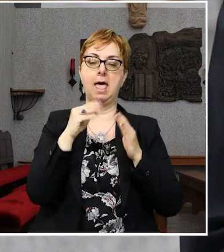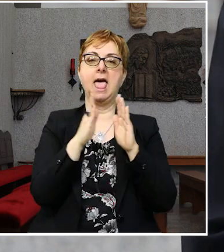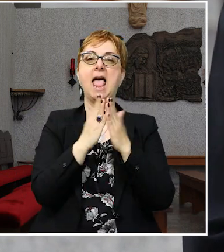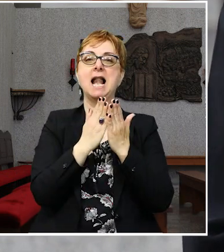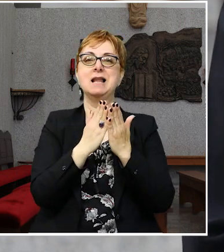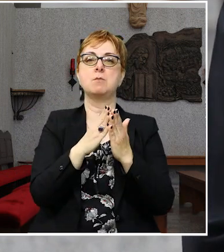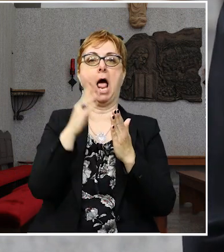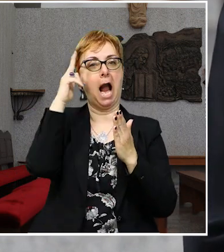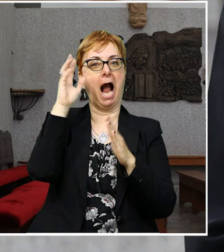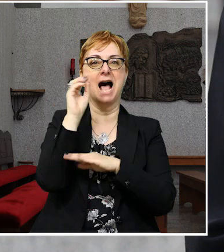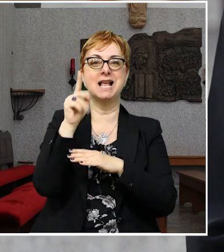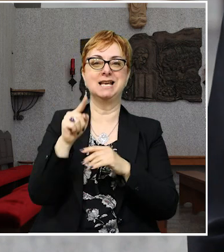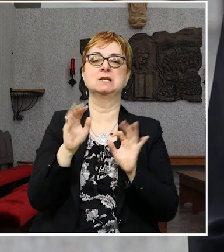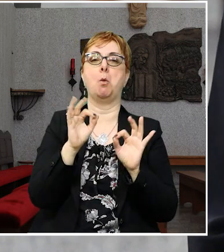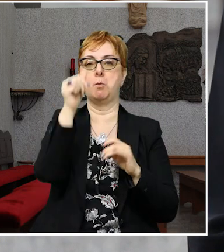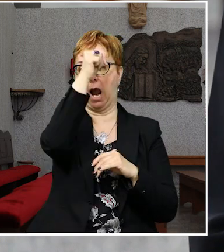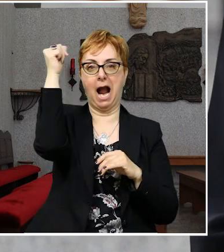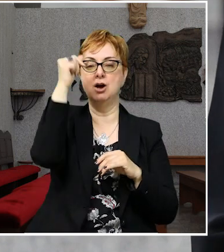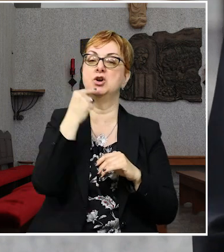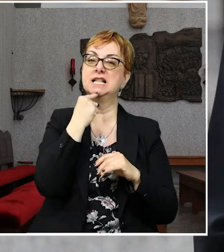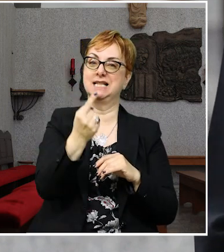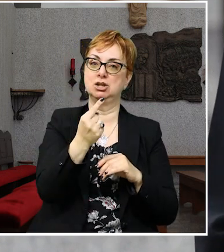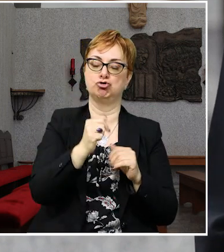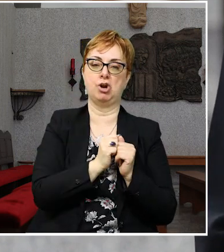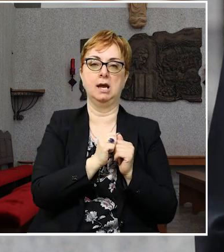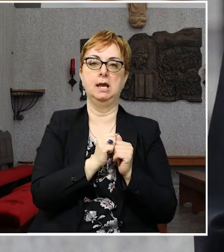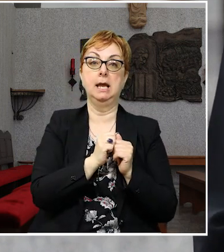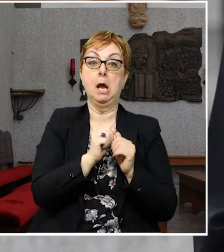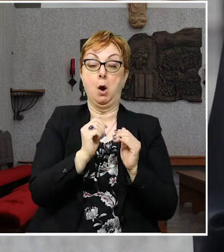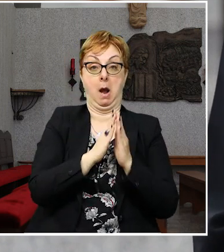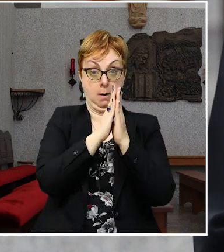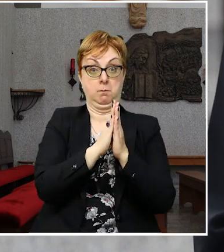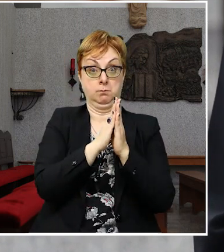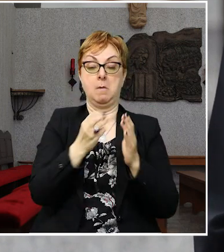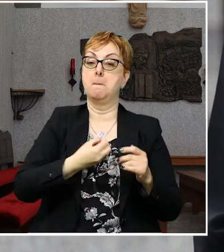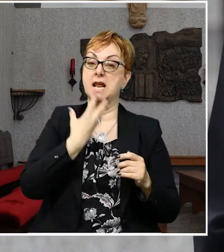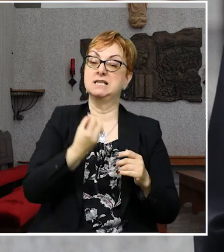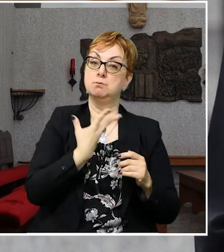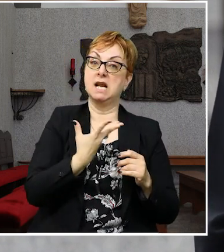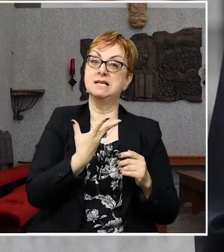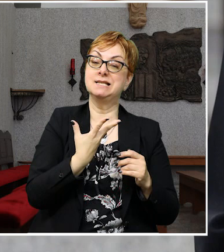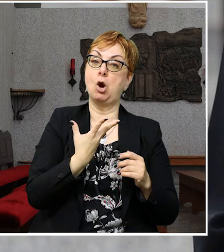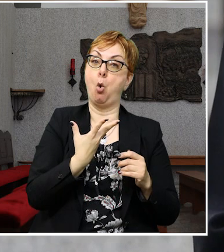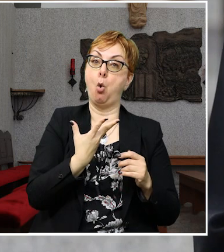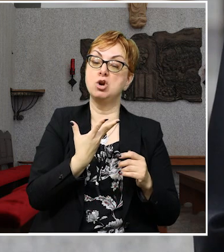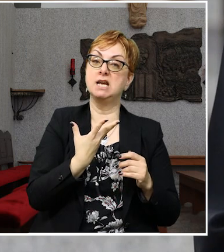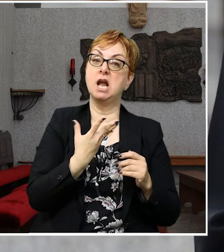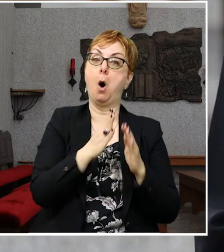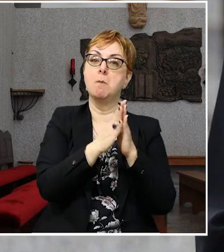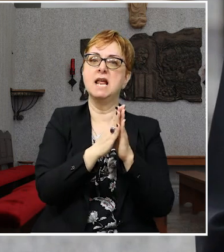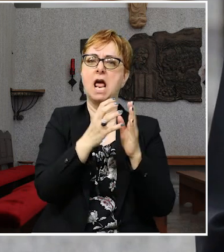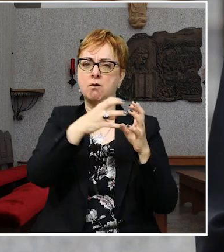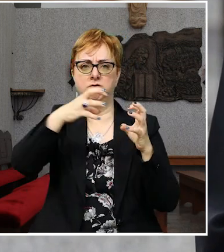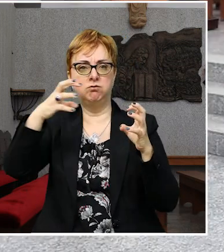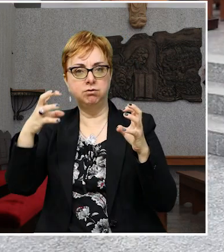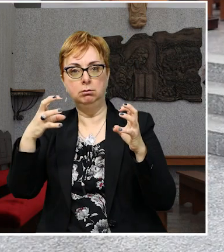il Catechismo della Chiesa Cattolica sulla preghiera. Le espressioni multiformi della preghiera